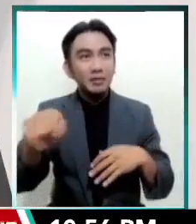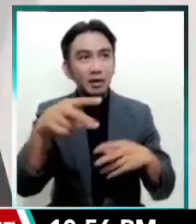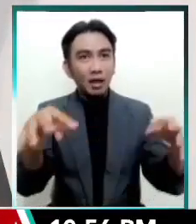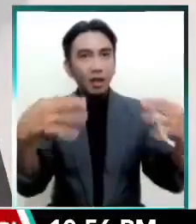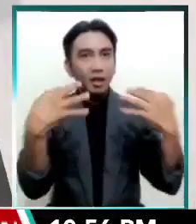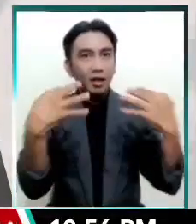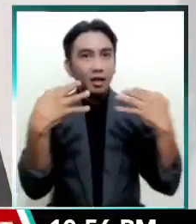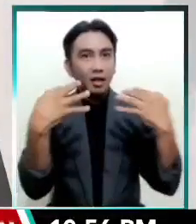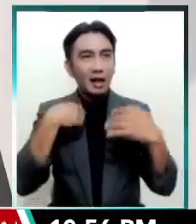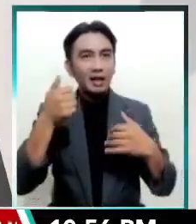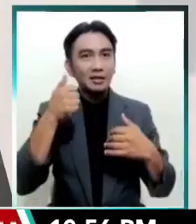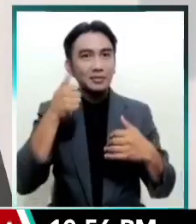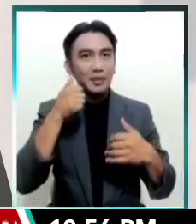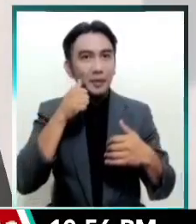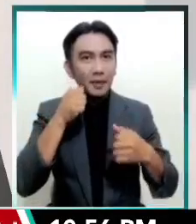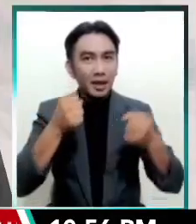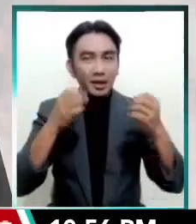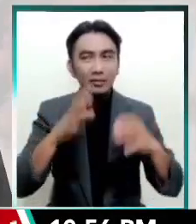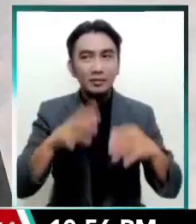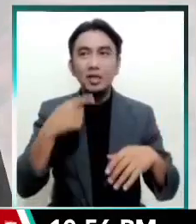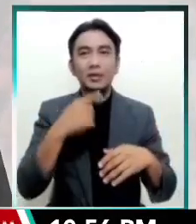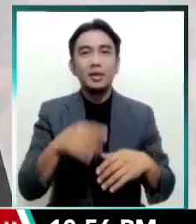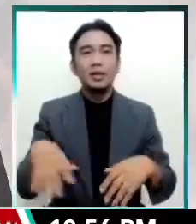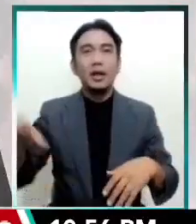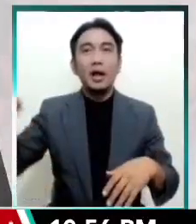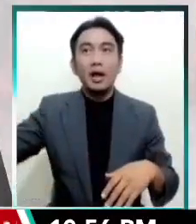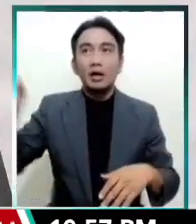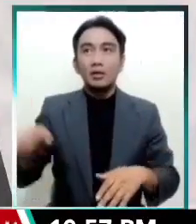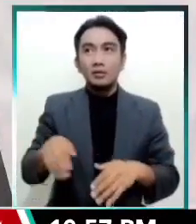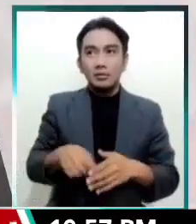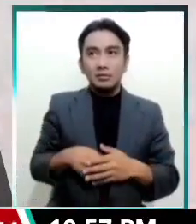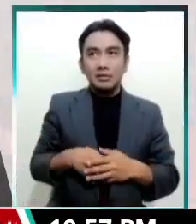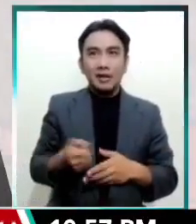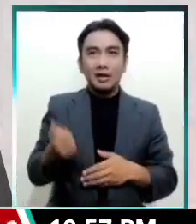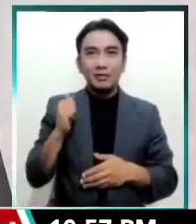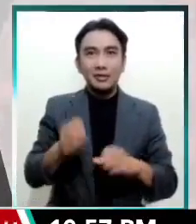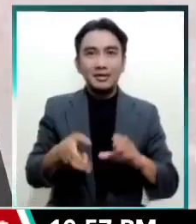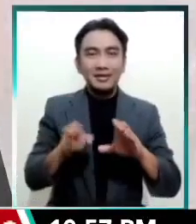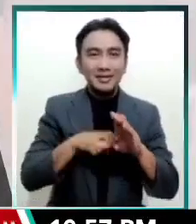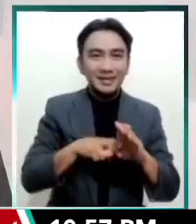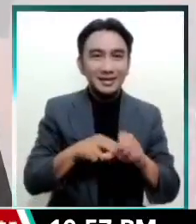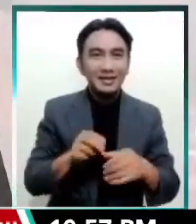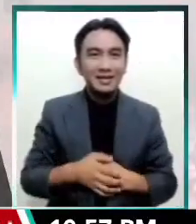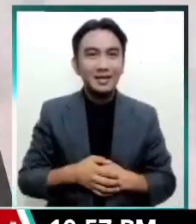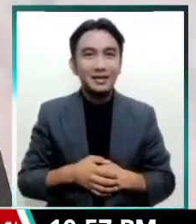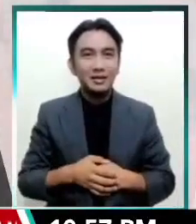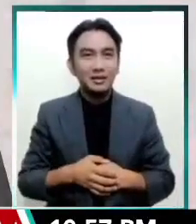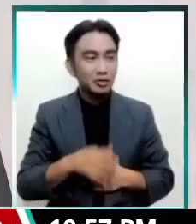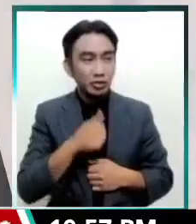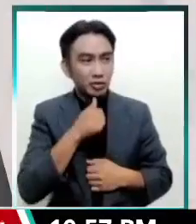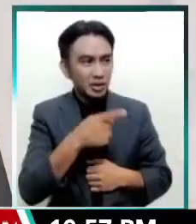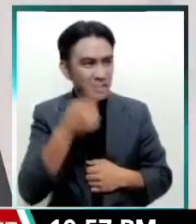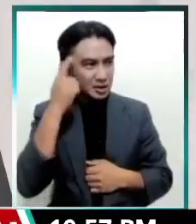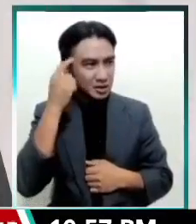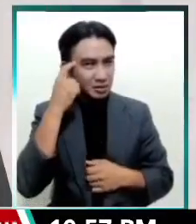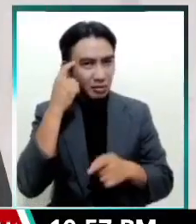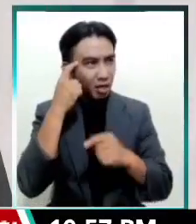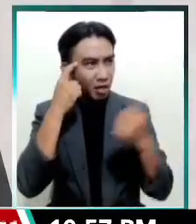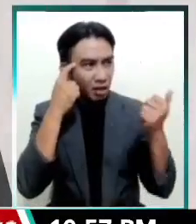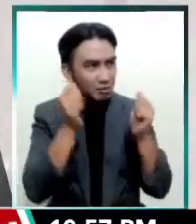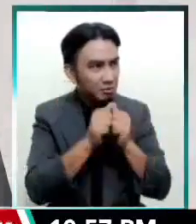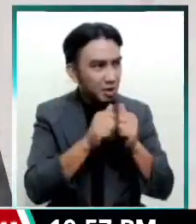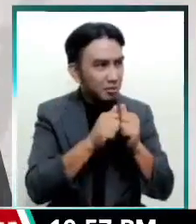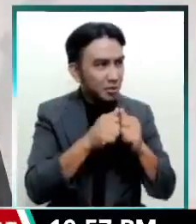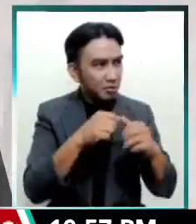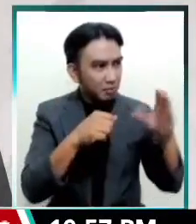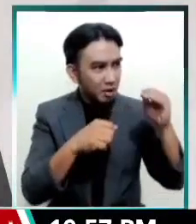ng ganyan, biglang gaganda. Hindi niyo po naisip na, ay babae ako. Puro lalaki yung taxi driver. Hindi naman,